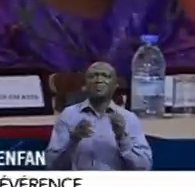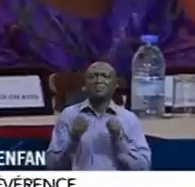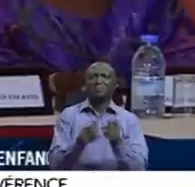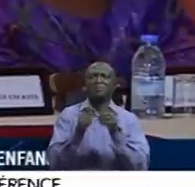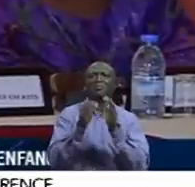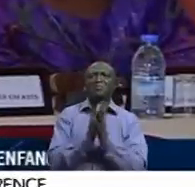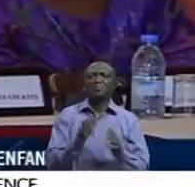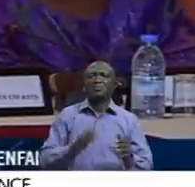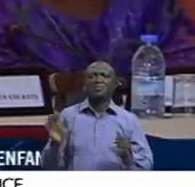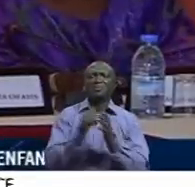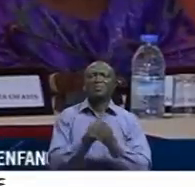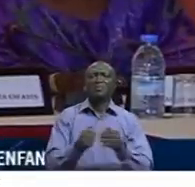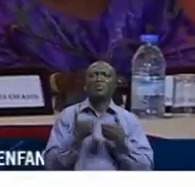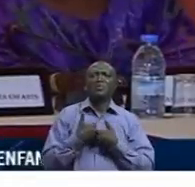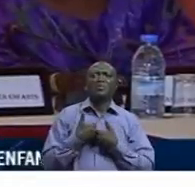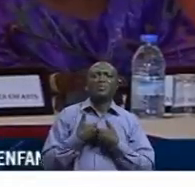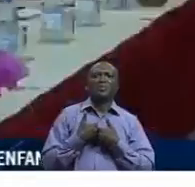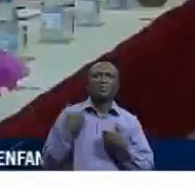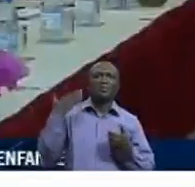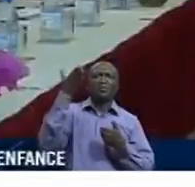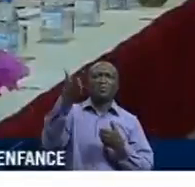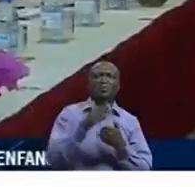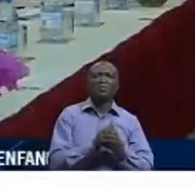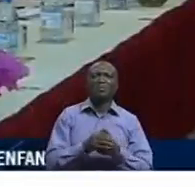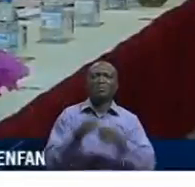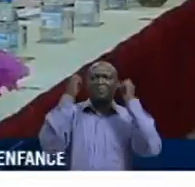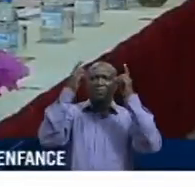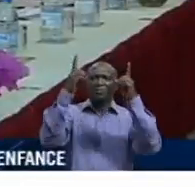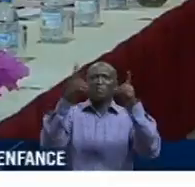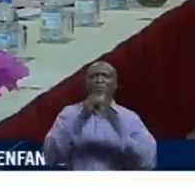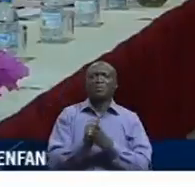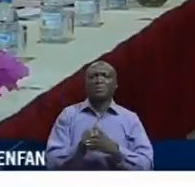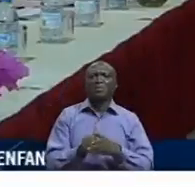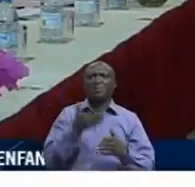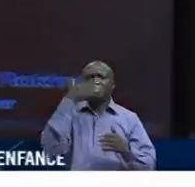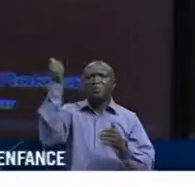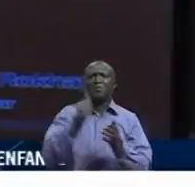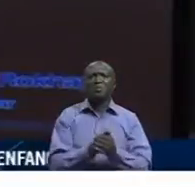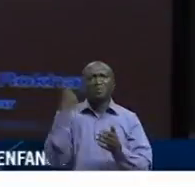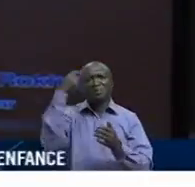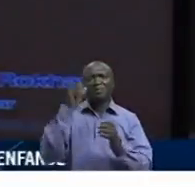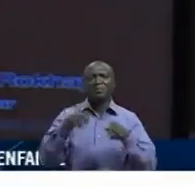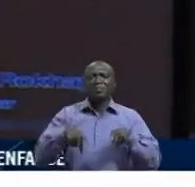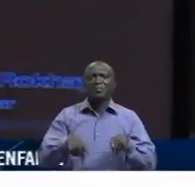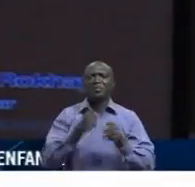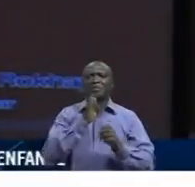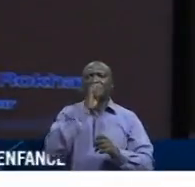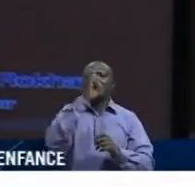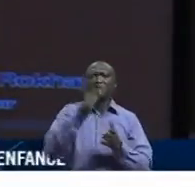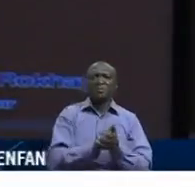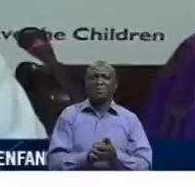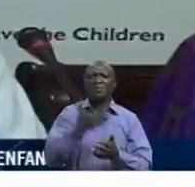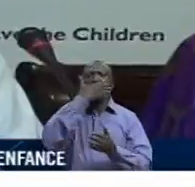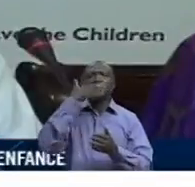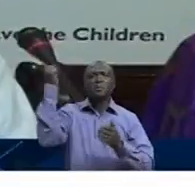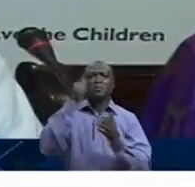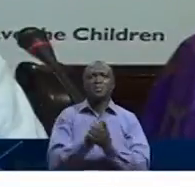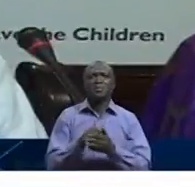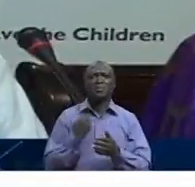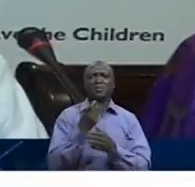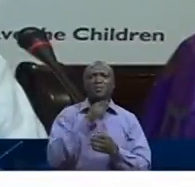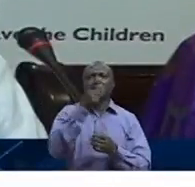auront accès à une éducation adéquate bref la Convention des droits de l'enfant pourra être mieux appliqué au moment où nous sommes